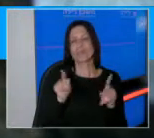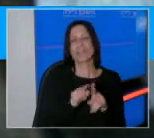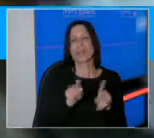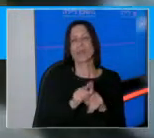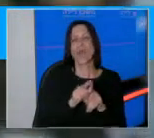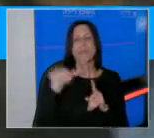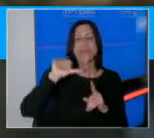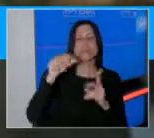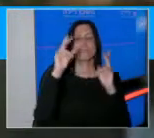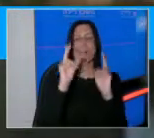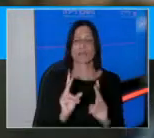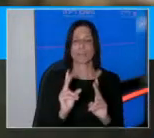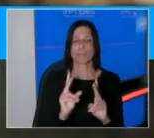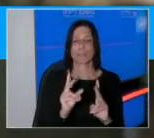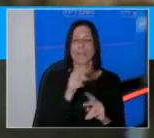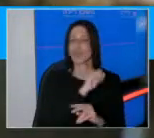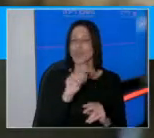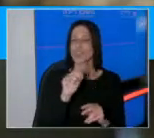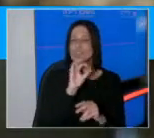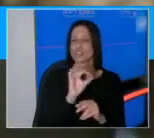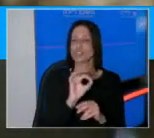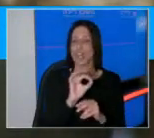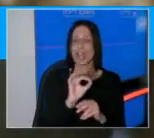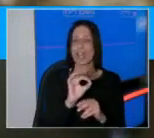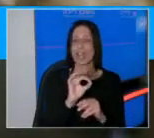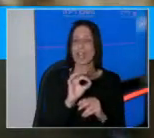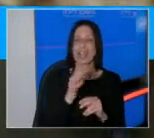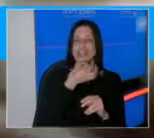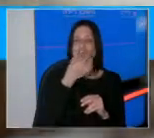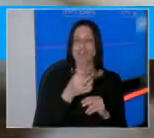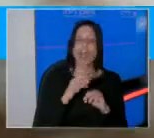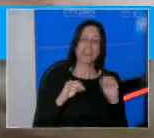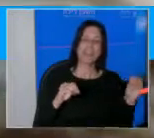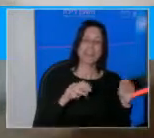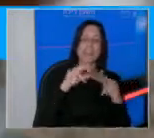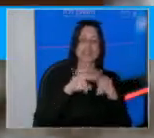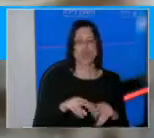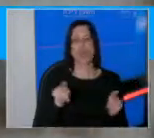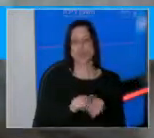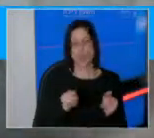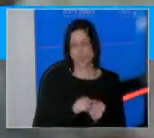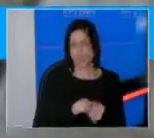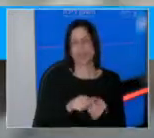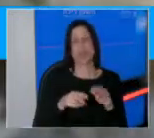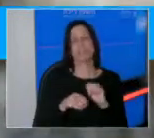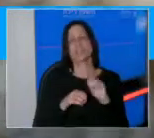עומדים, העניין הזה של השאלה המזרחית עדיין נראה אותו דבר, השמאל בטח